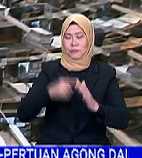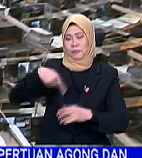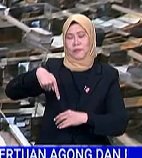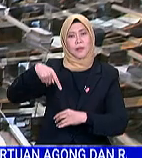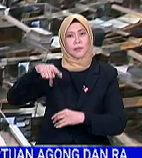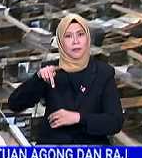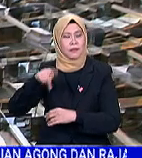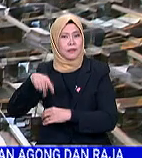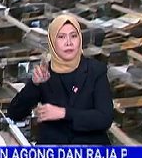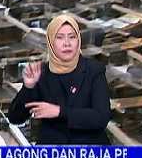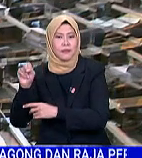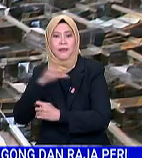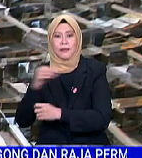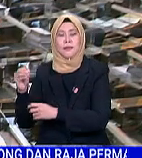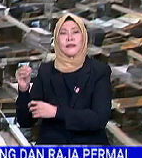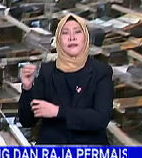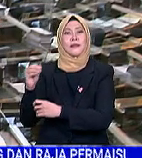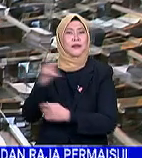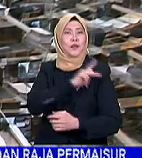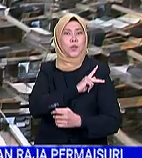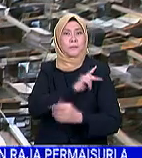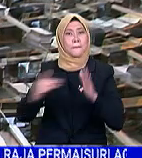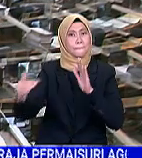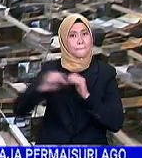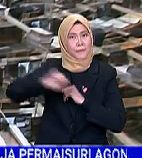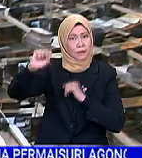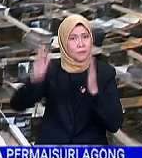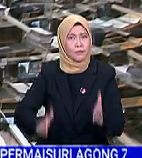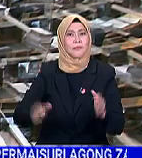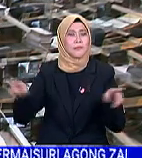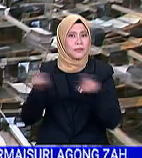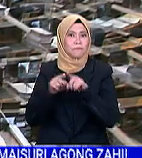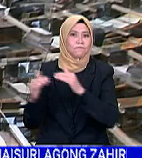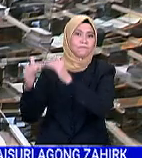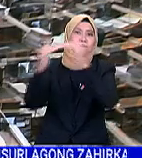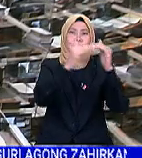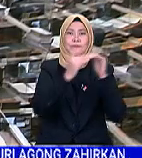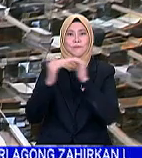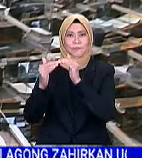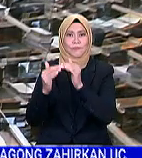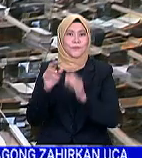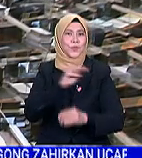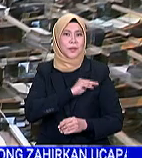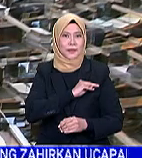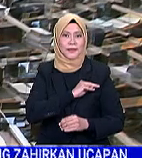negara dan ketua pembangkang diberikan saran dan kemudahan setara seorang menteri